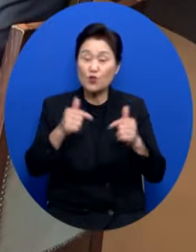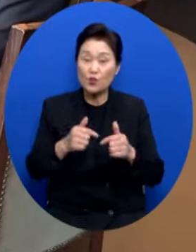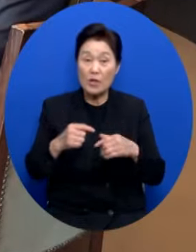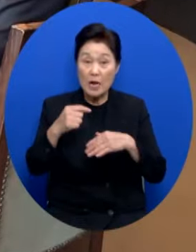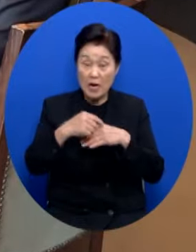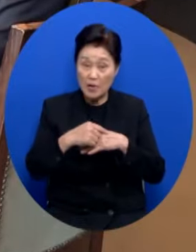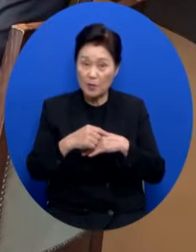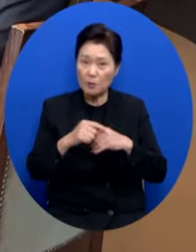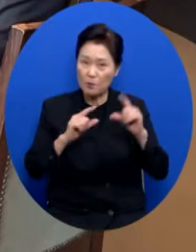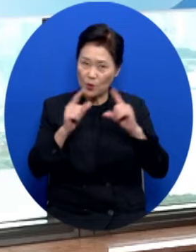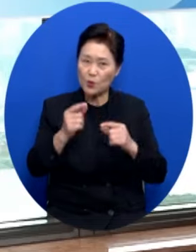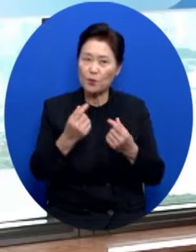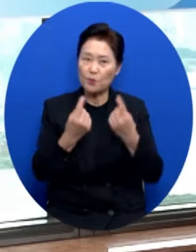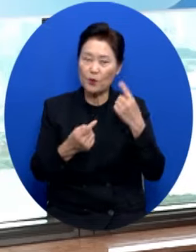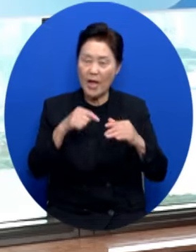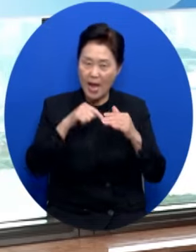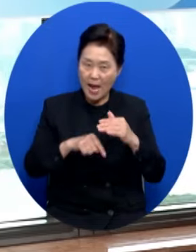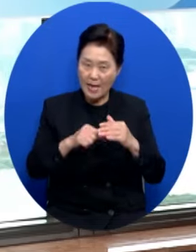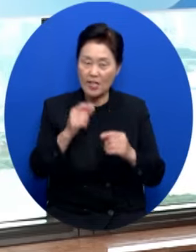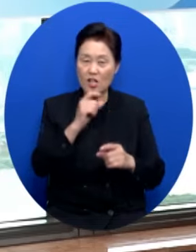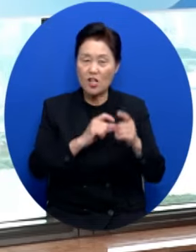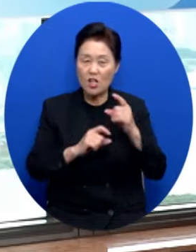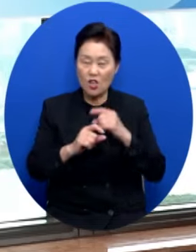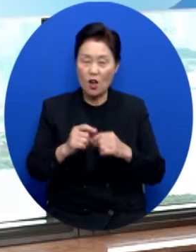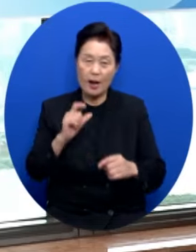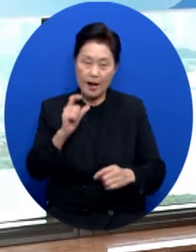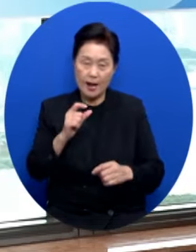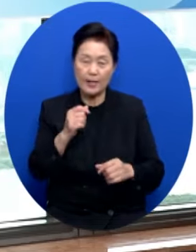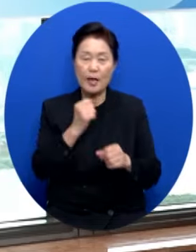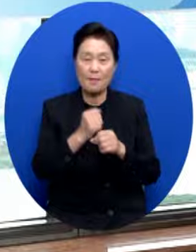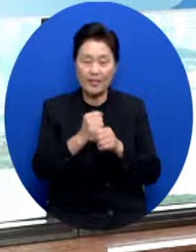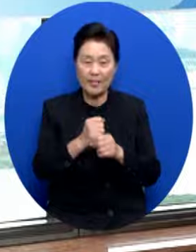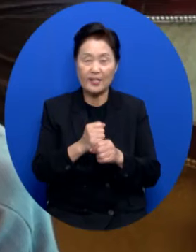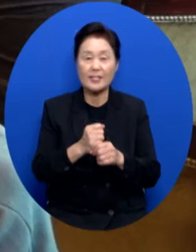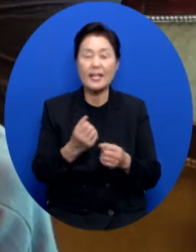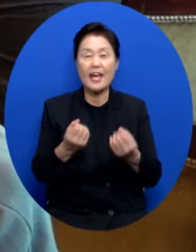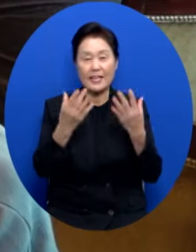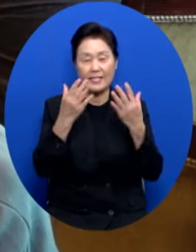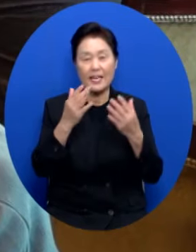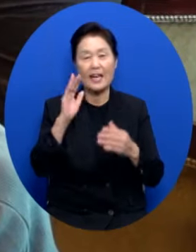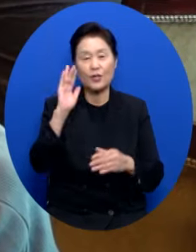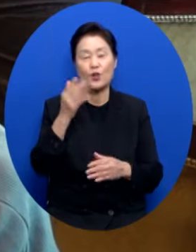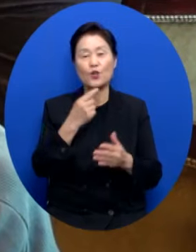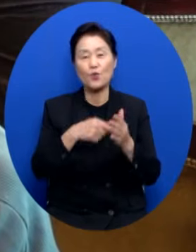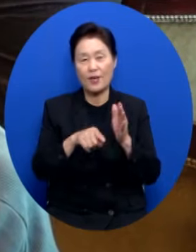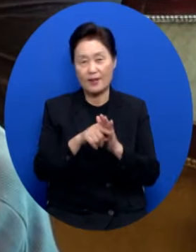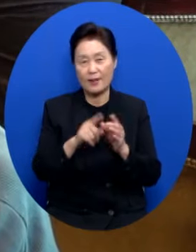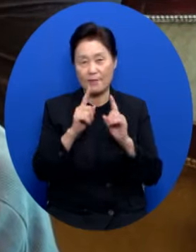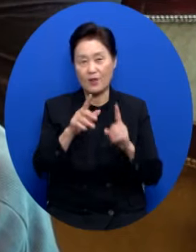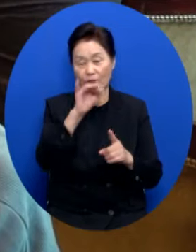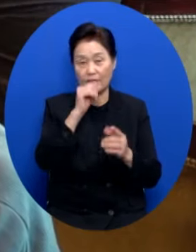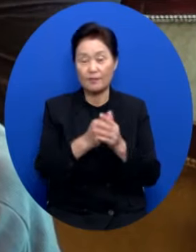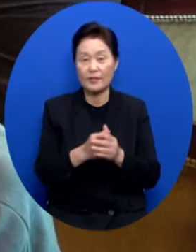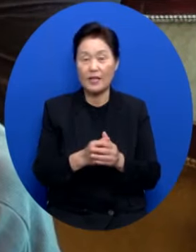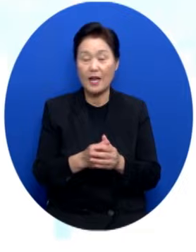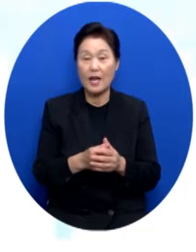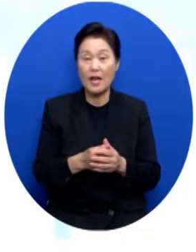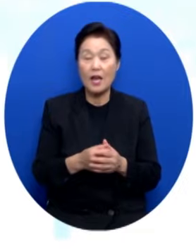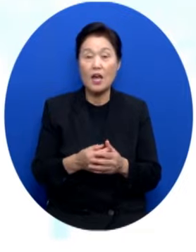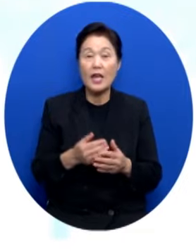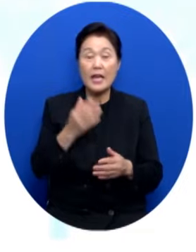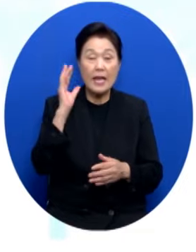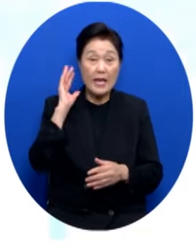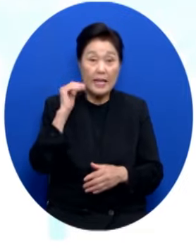규모보다 실질적인 내실을 강화해 진정성 있는 행사가 되기 위한 것이라고 밝혔습니다. 주요 관심사인